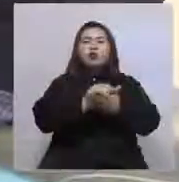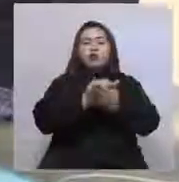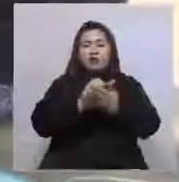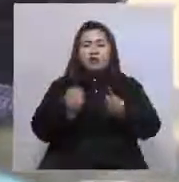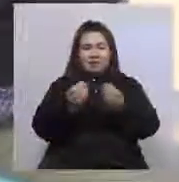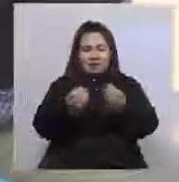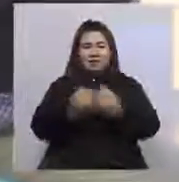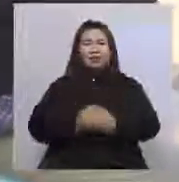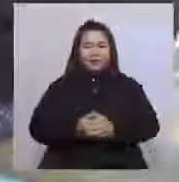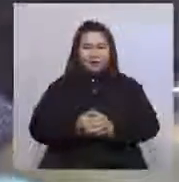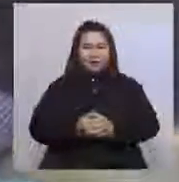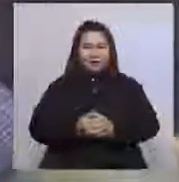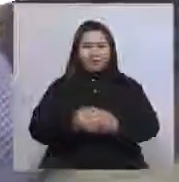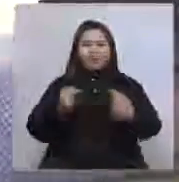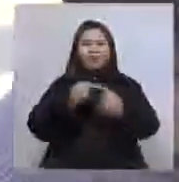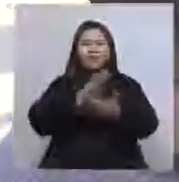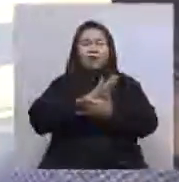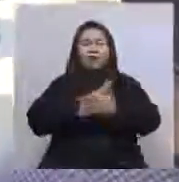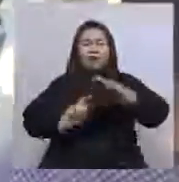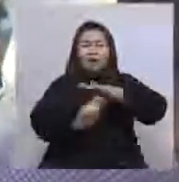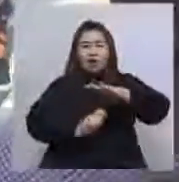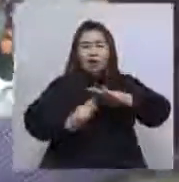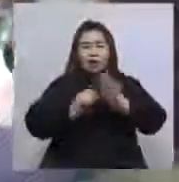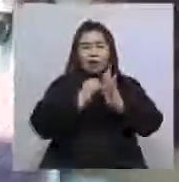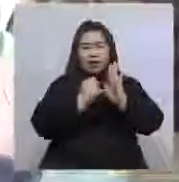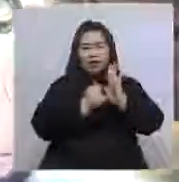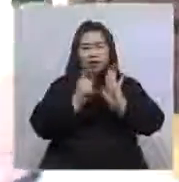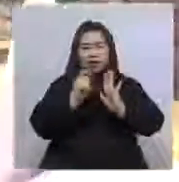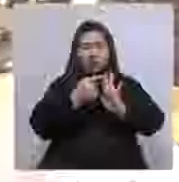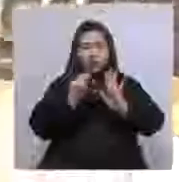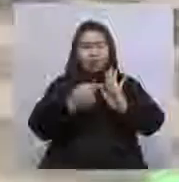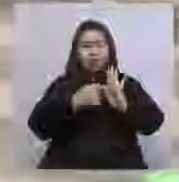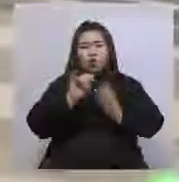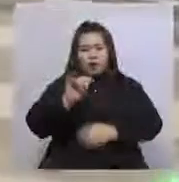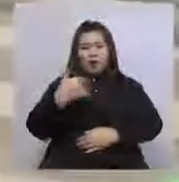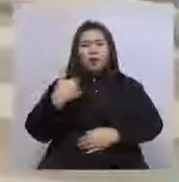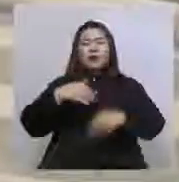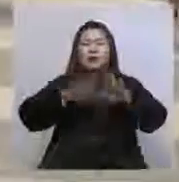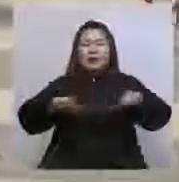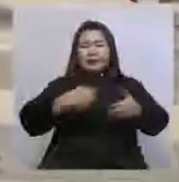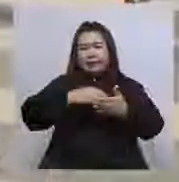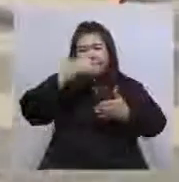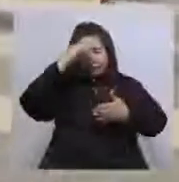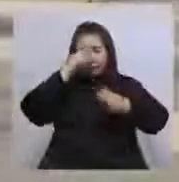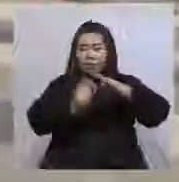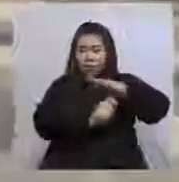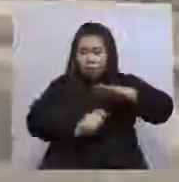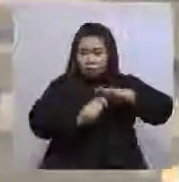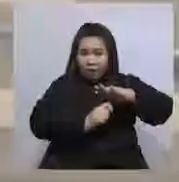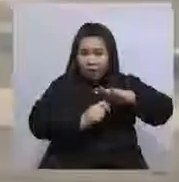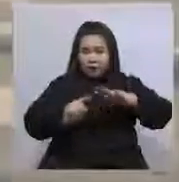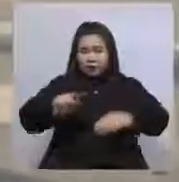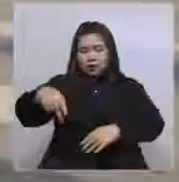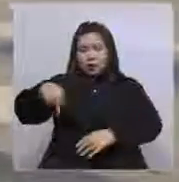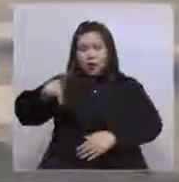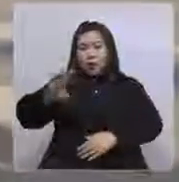นะครับไปเริ่มกันที่บรรยากาศที่โรงเรียนอนุบาลเมืองอุทัยธานีนะครับซึ่งมีเด็กนักเรียนตั้งแต่ชั้นอนุบาลไปจนถึง